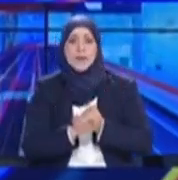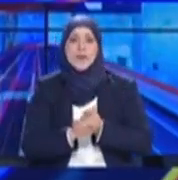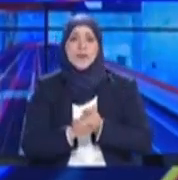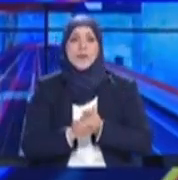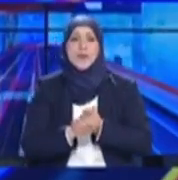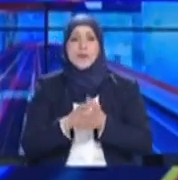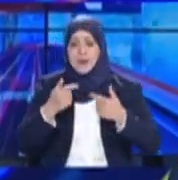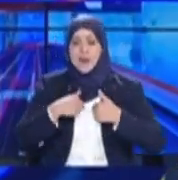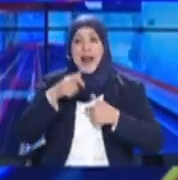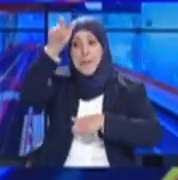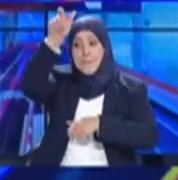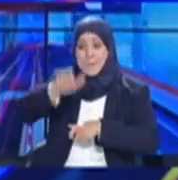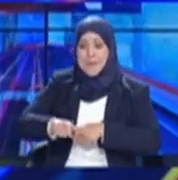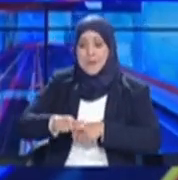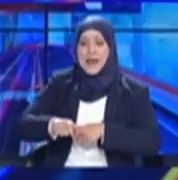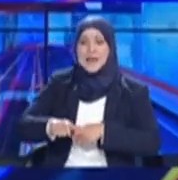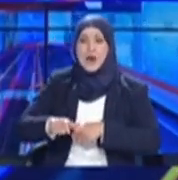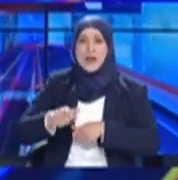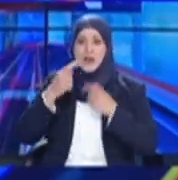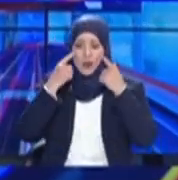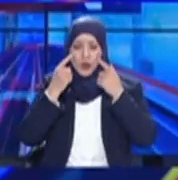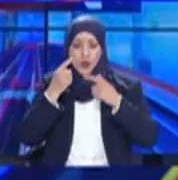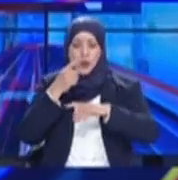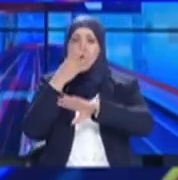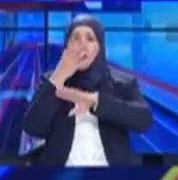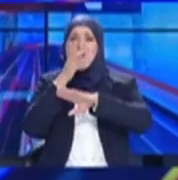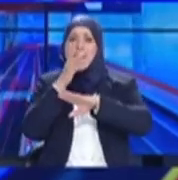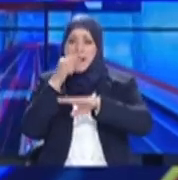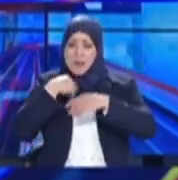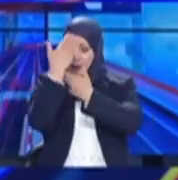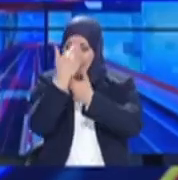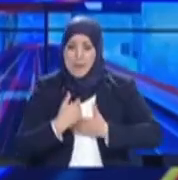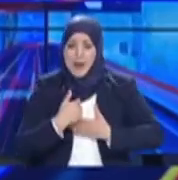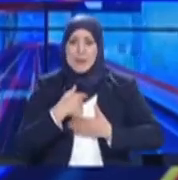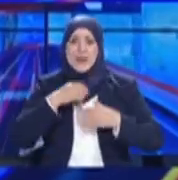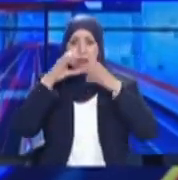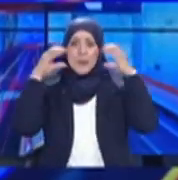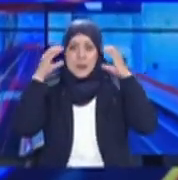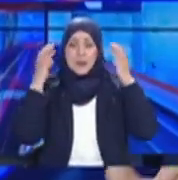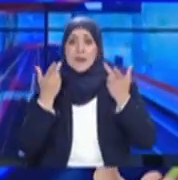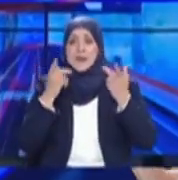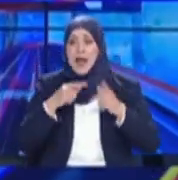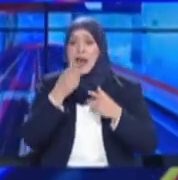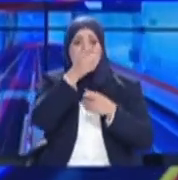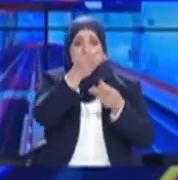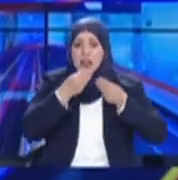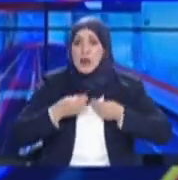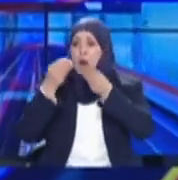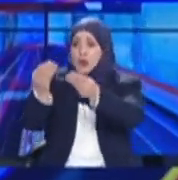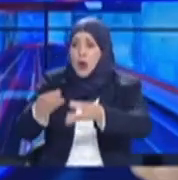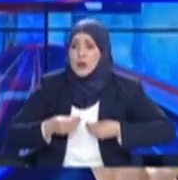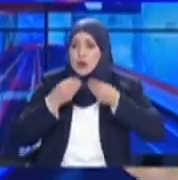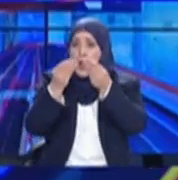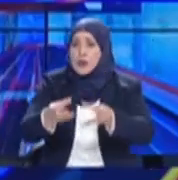العون يصروا انه ما كل مره المعنى ها الكميه اللي جاي نعطي وهو نعرفوا اللي اللي